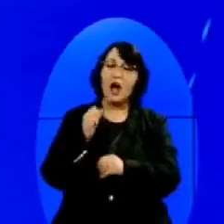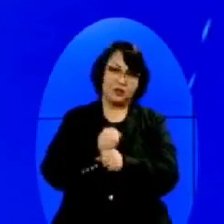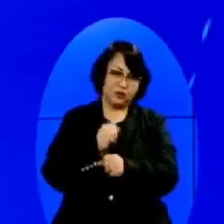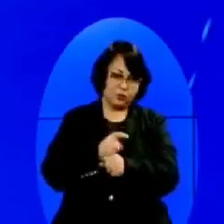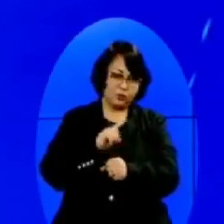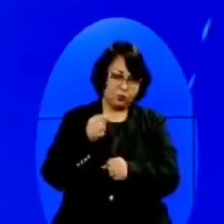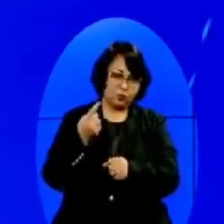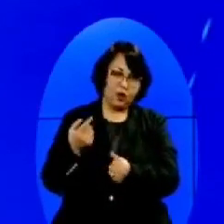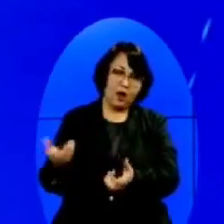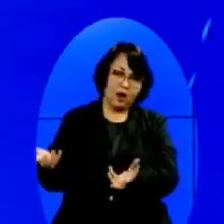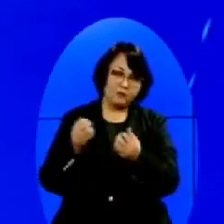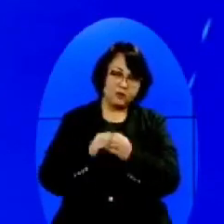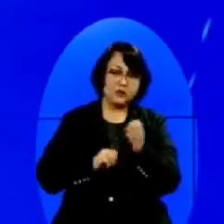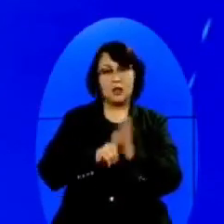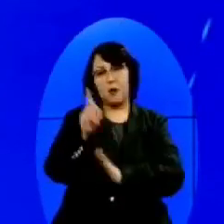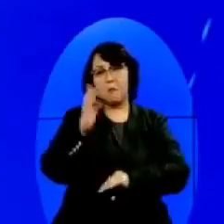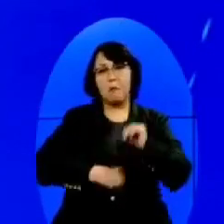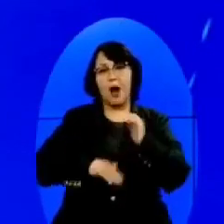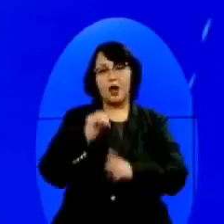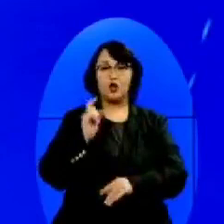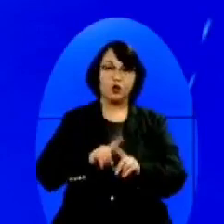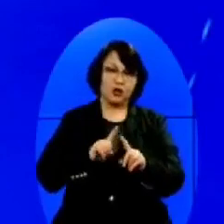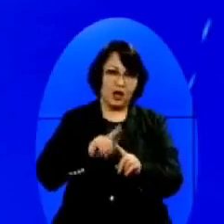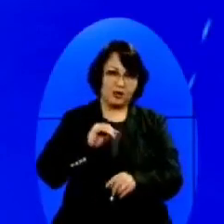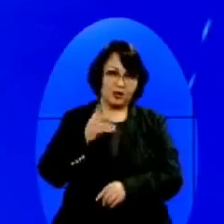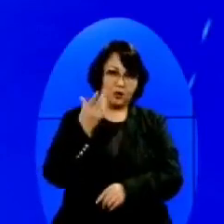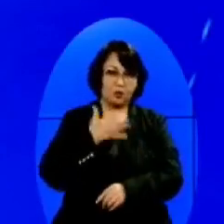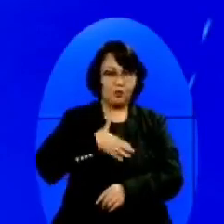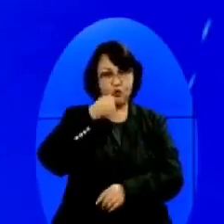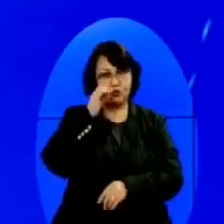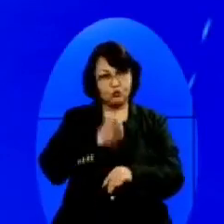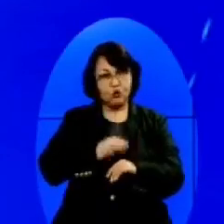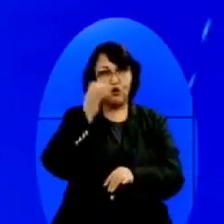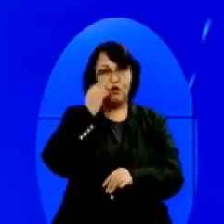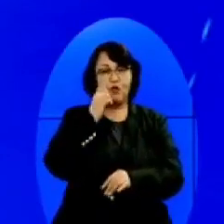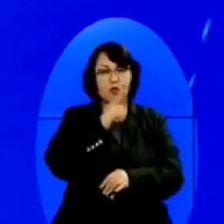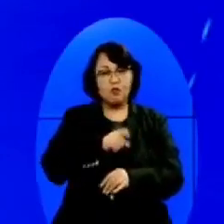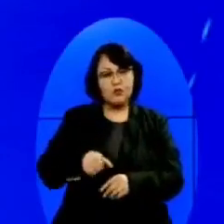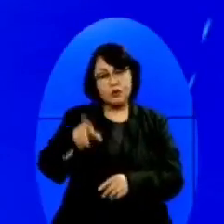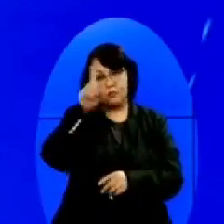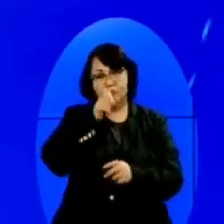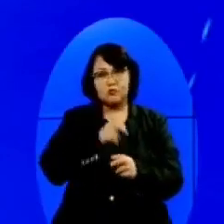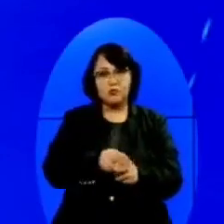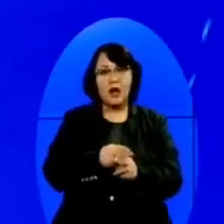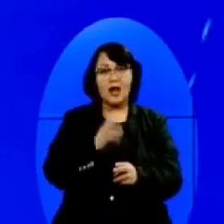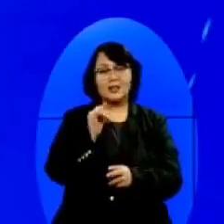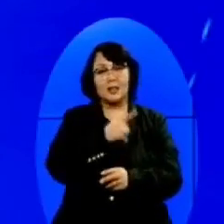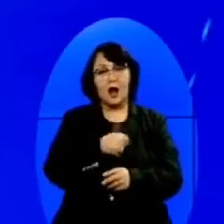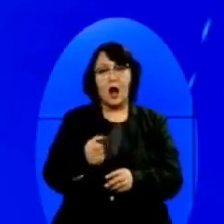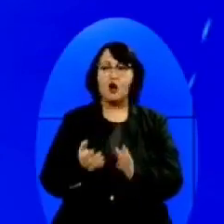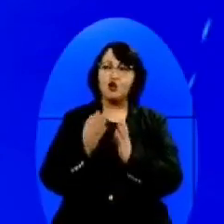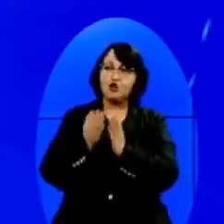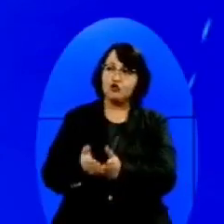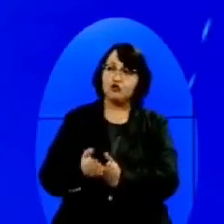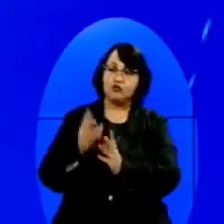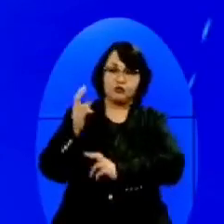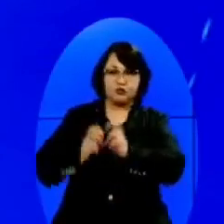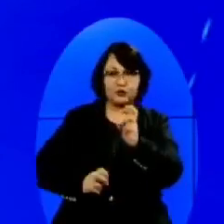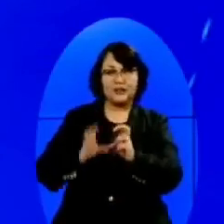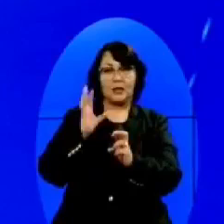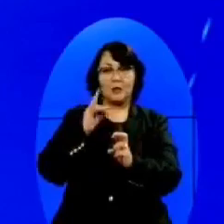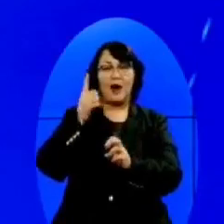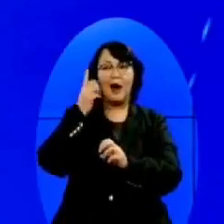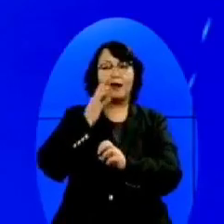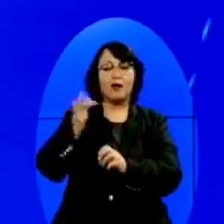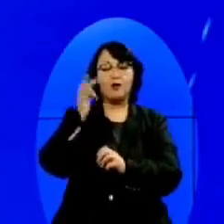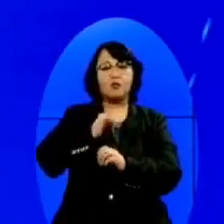эхэлсэн. Тухайлбал барилга, хөдөө аж ахуй болоод өвчтөн, өндөр настан асрах, хүлгэн онгоц үйлдвэрлэл зэрэг салбарт гадны ажиллах хүчийг